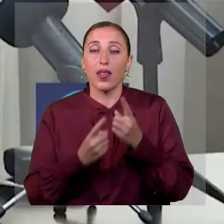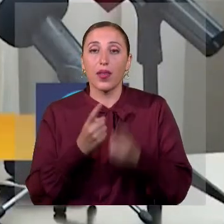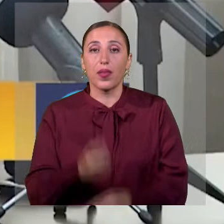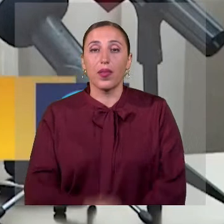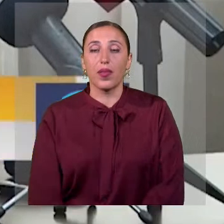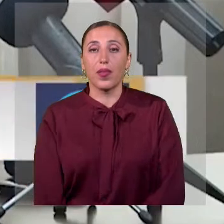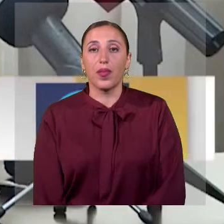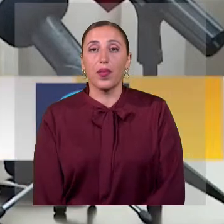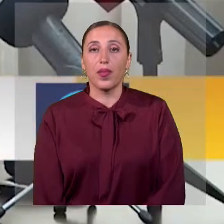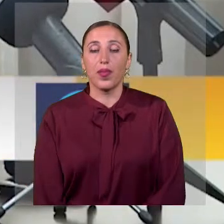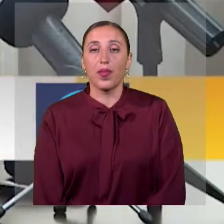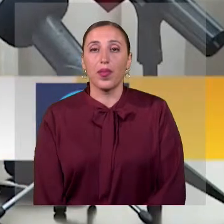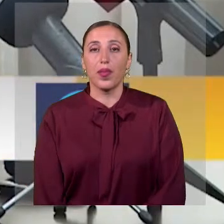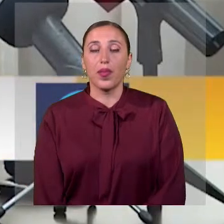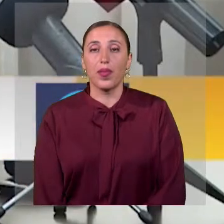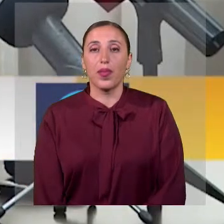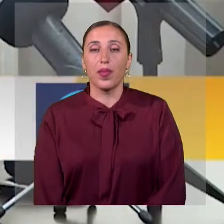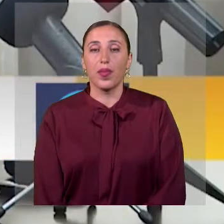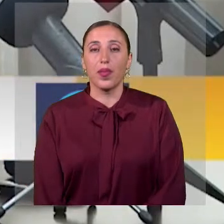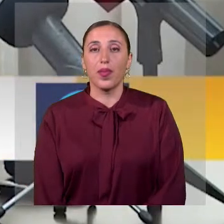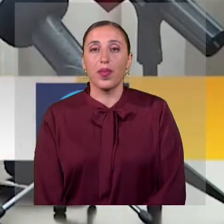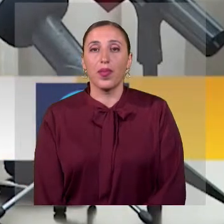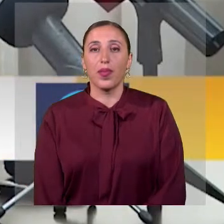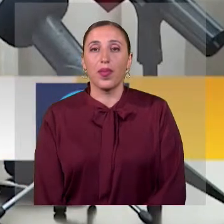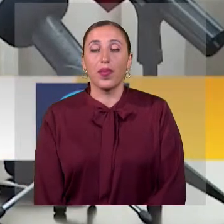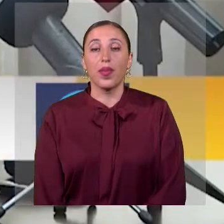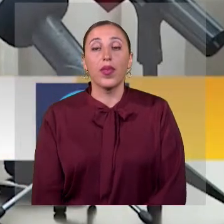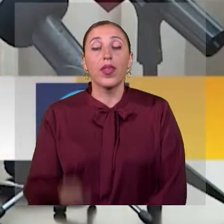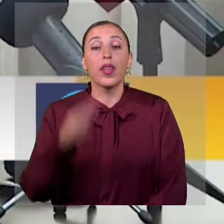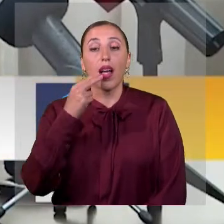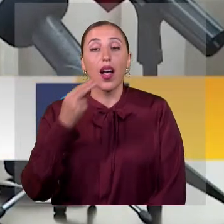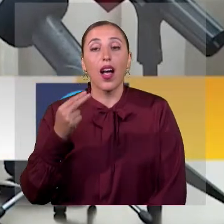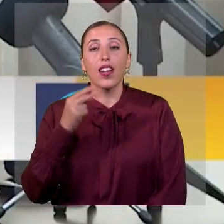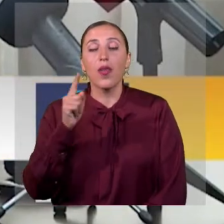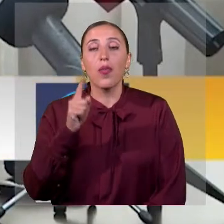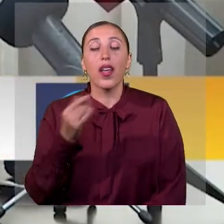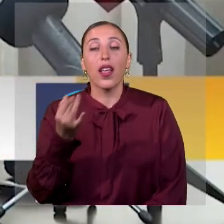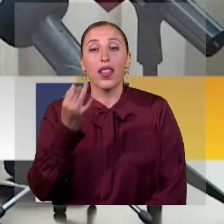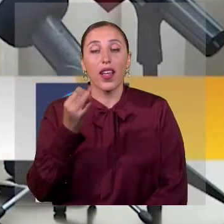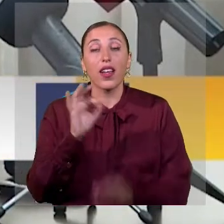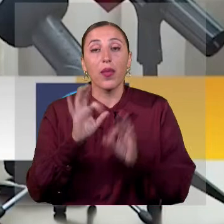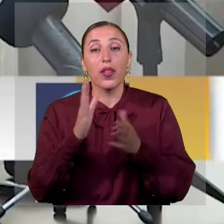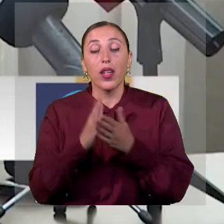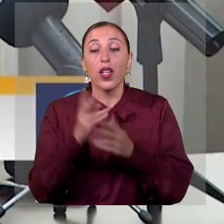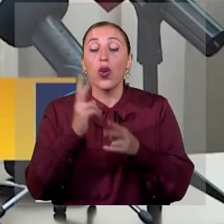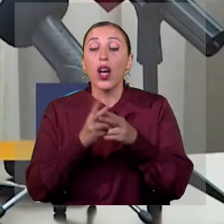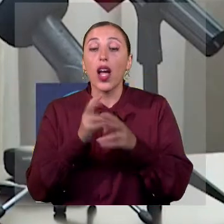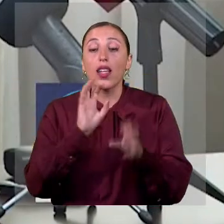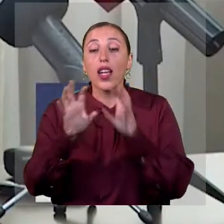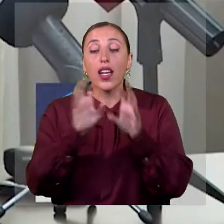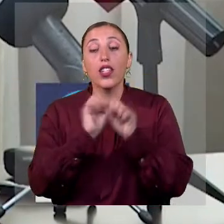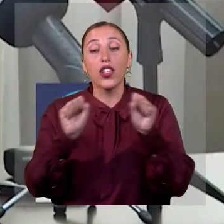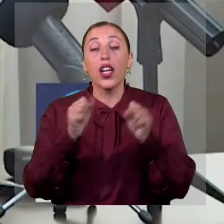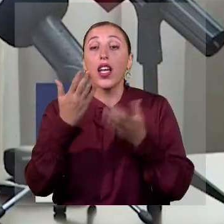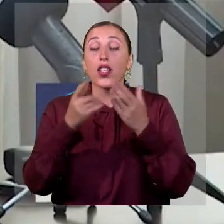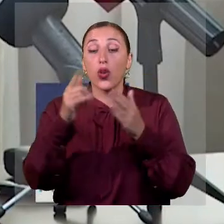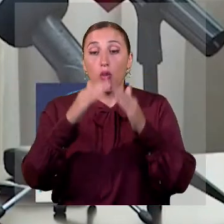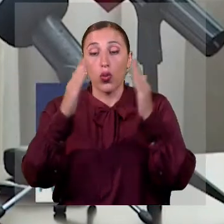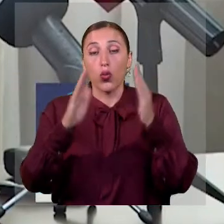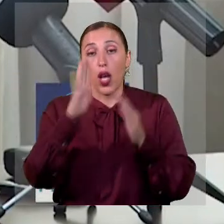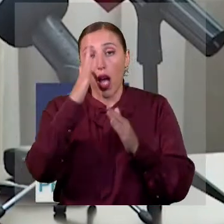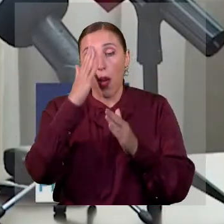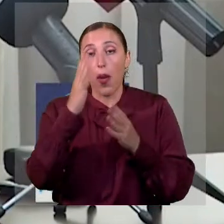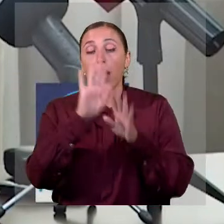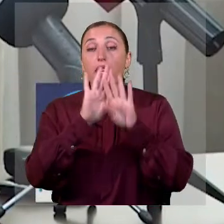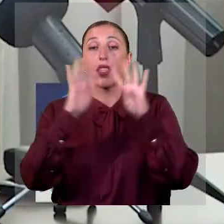glass, don't throw stones. Անգլիական ասացված կա, քարեր մի նետիր, եթե տունը տապակուց է։ Ամերիկացիները բազմաթիվ